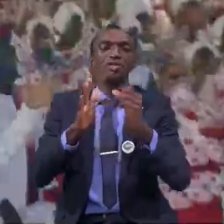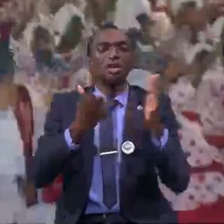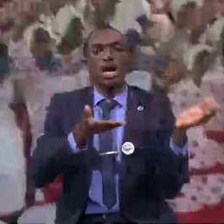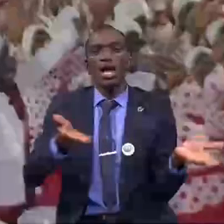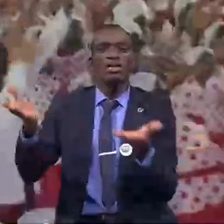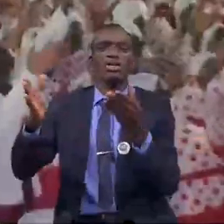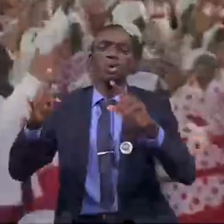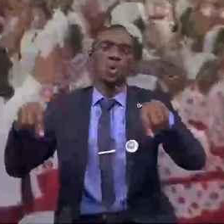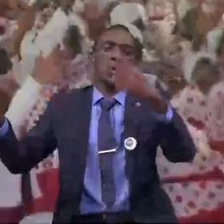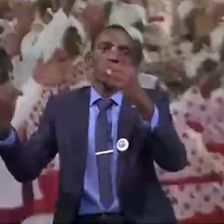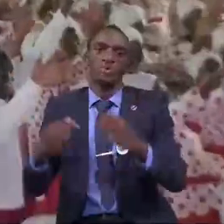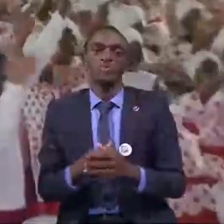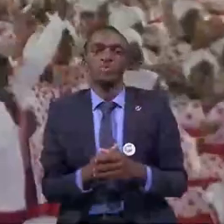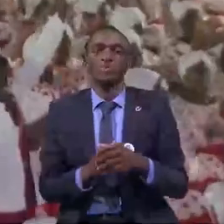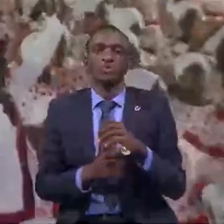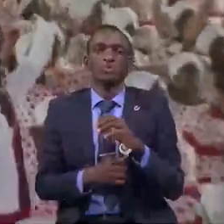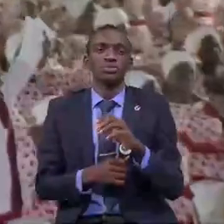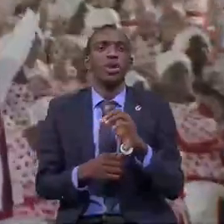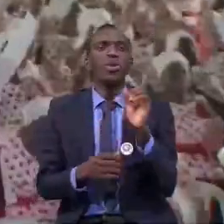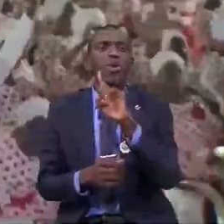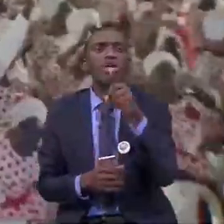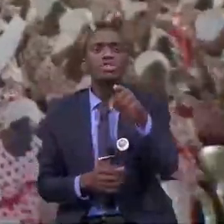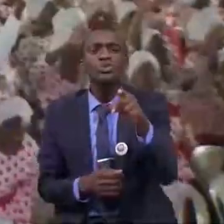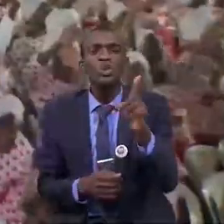Prends et vas-y. Où es-tu?